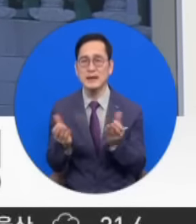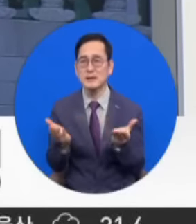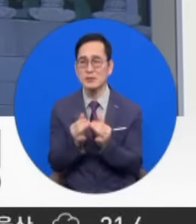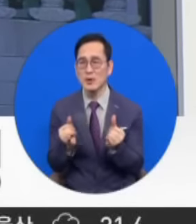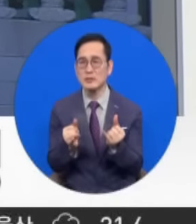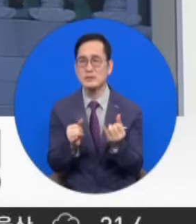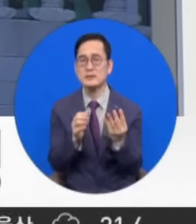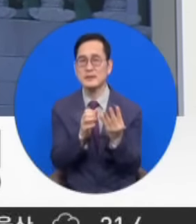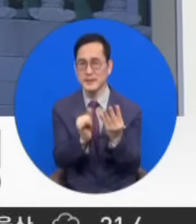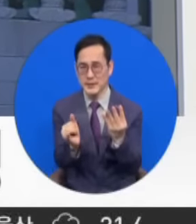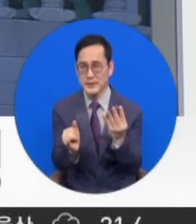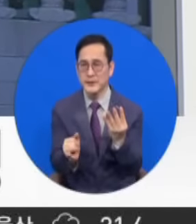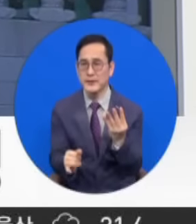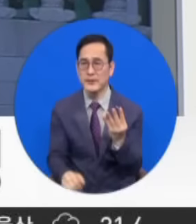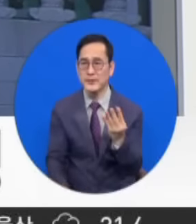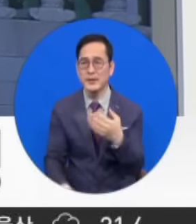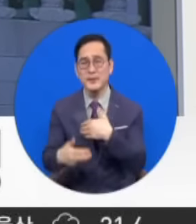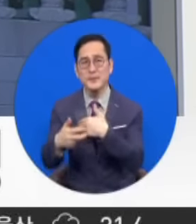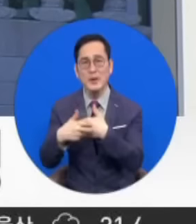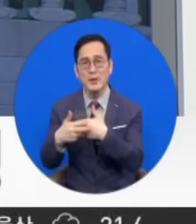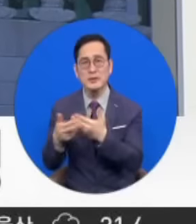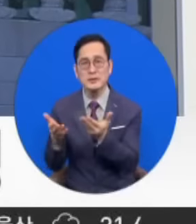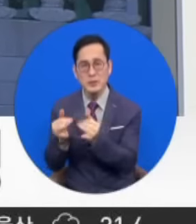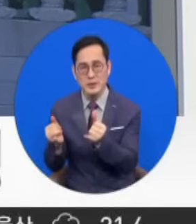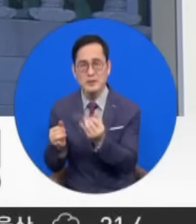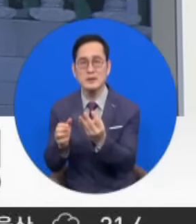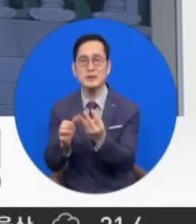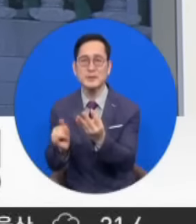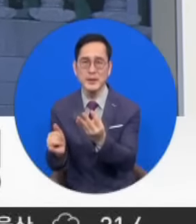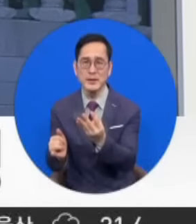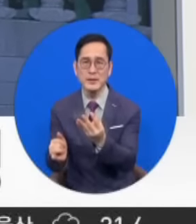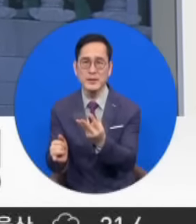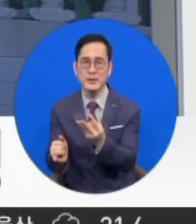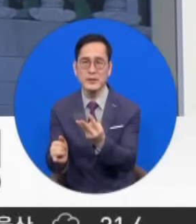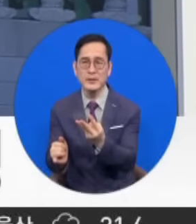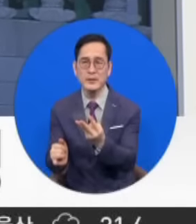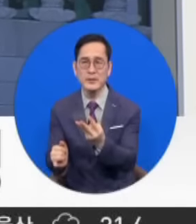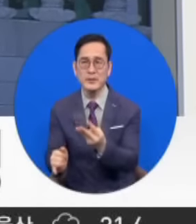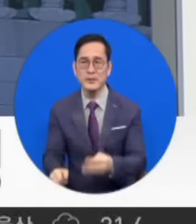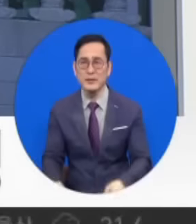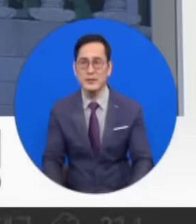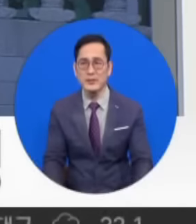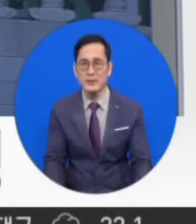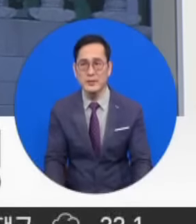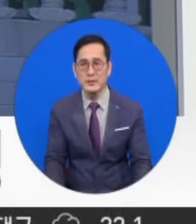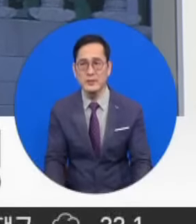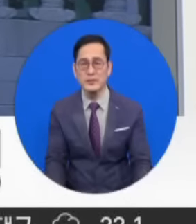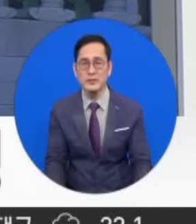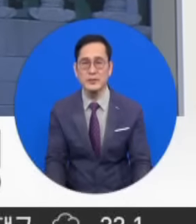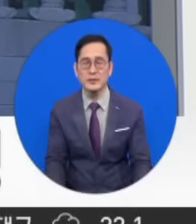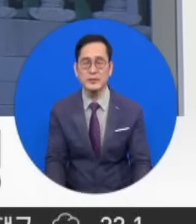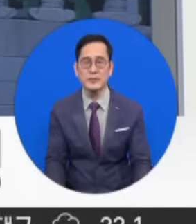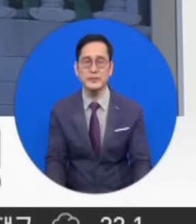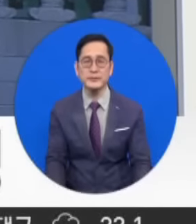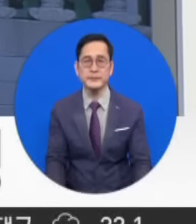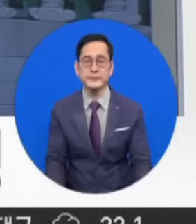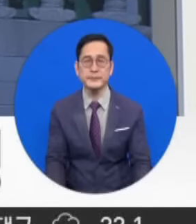분과 은행 직원 네 명, 그리고 인근에 있는 또 병원 직원 세 명인